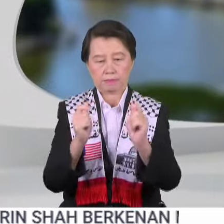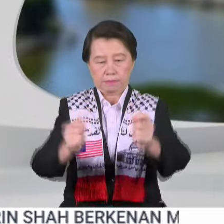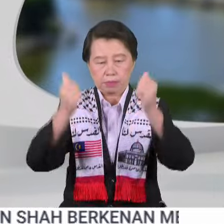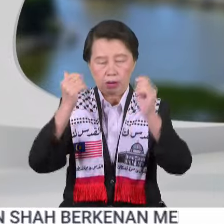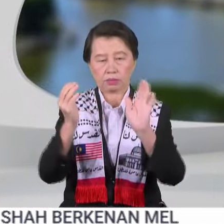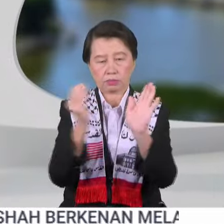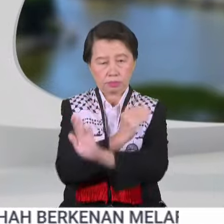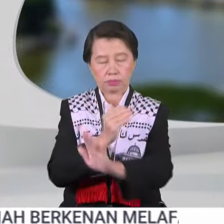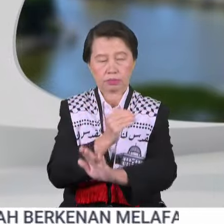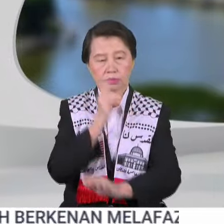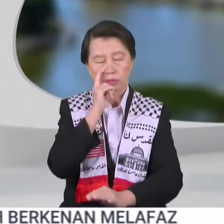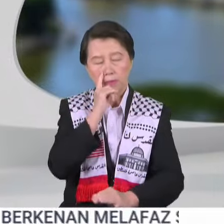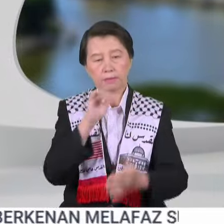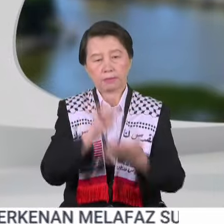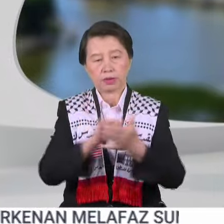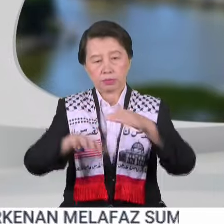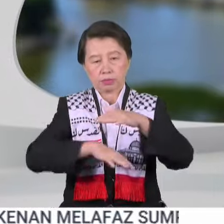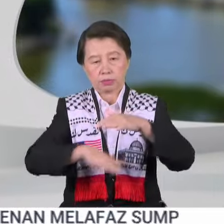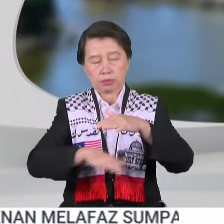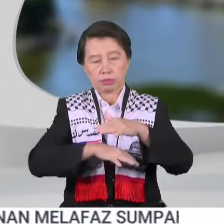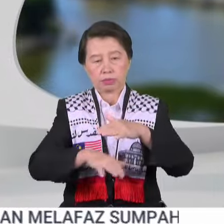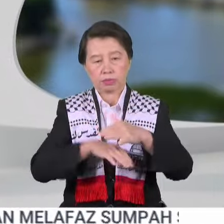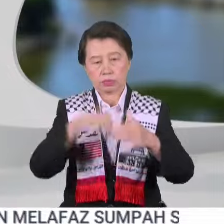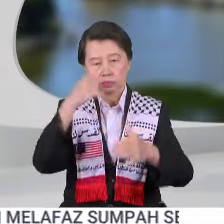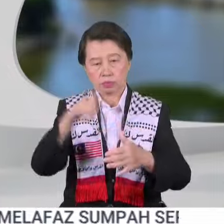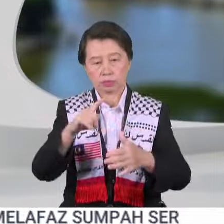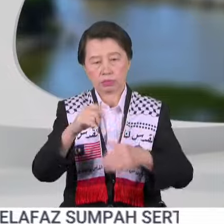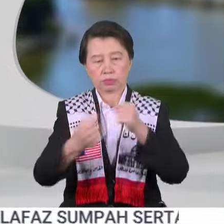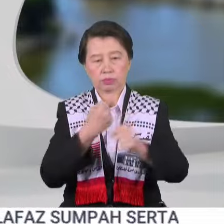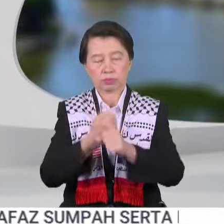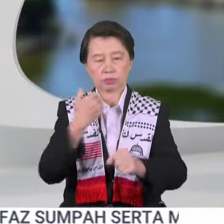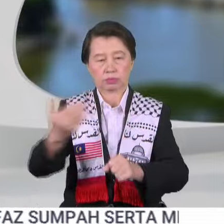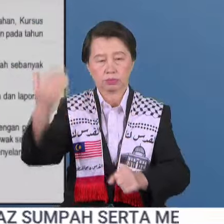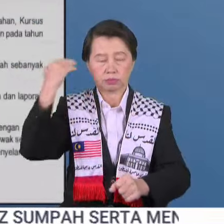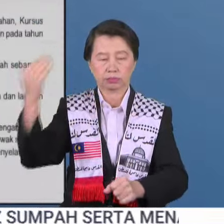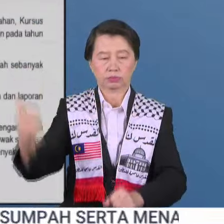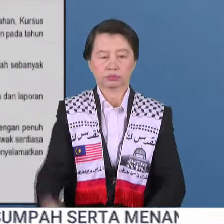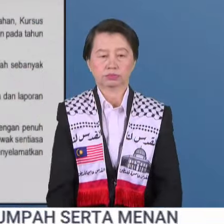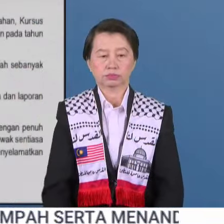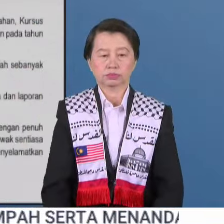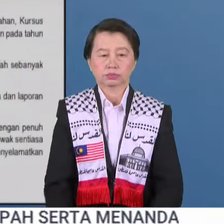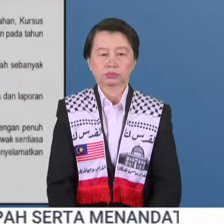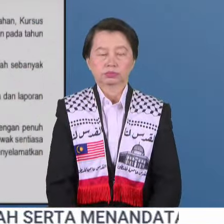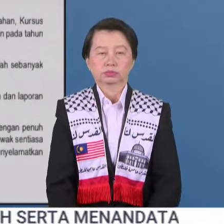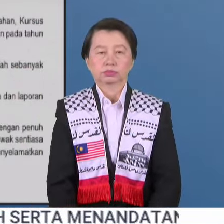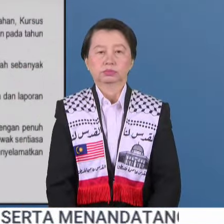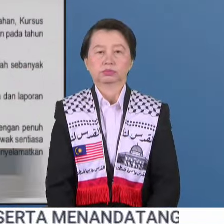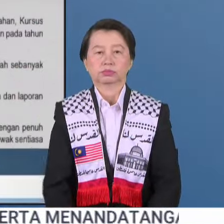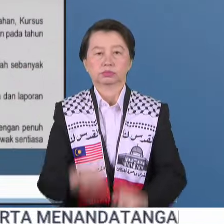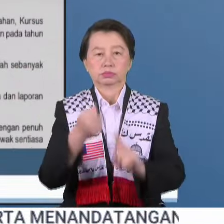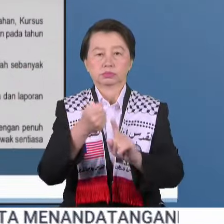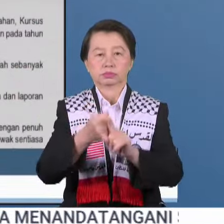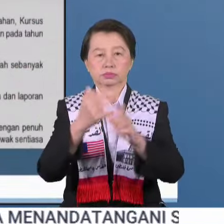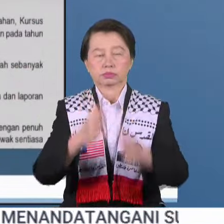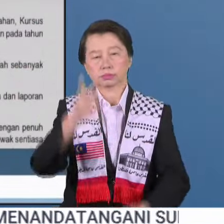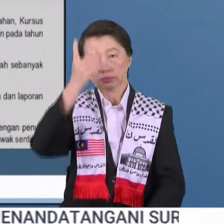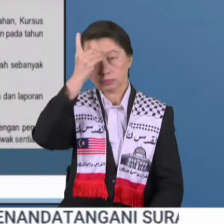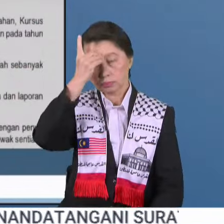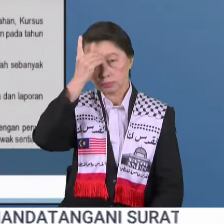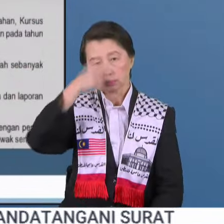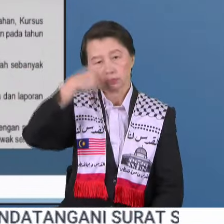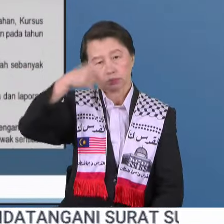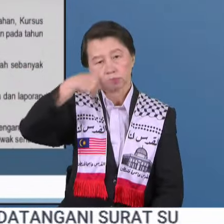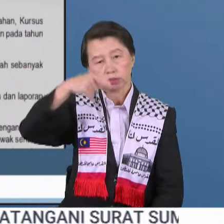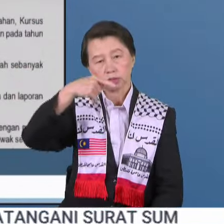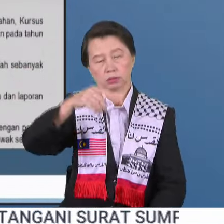atau respon time di bawah 10 minit bagi tahun lepas pengarahnya Datuk Khairuddin Rahman